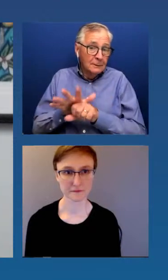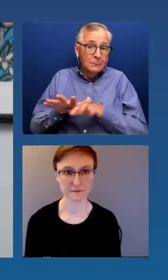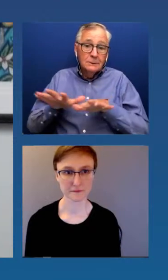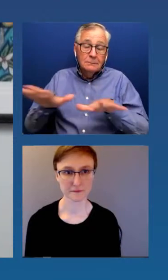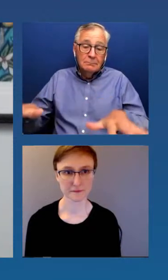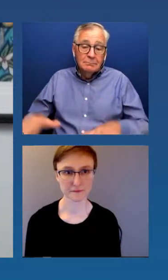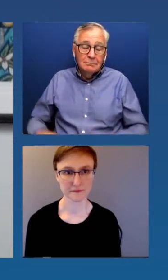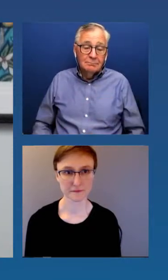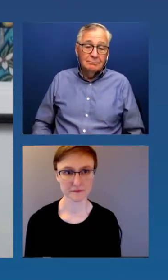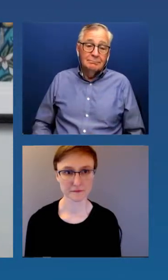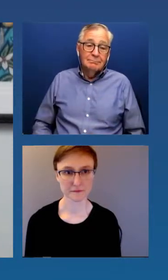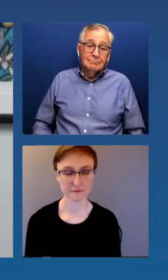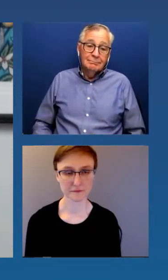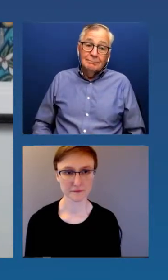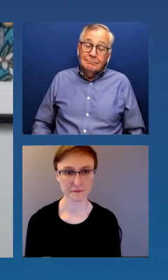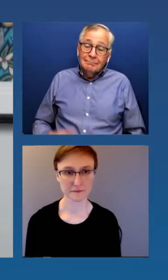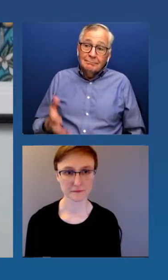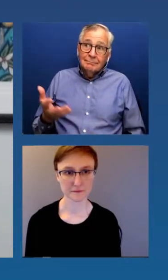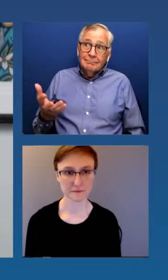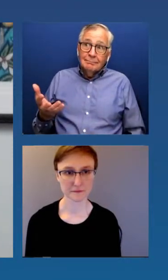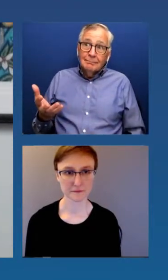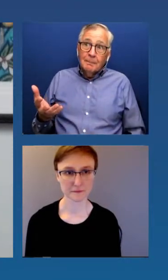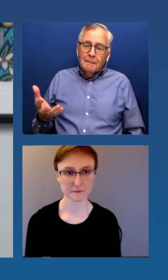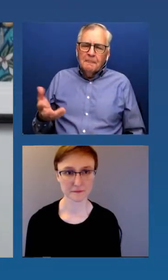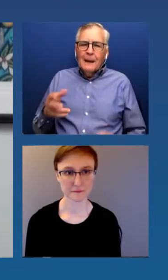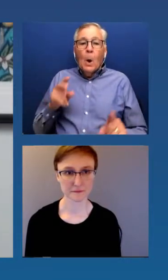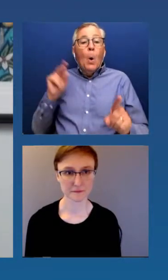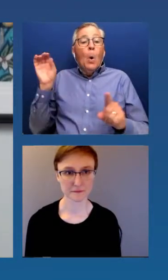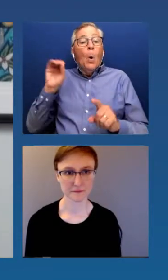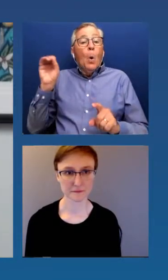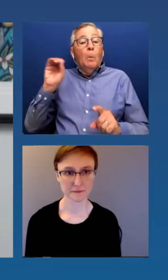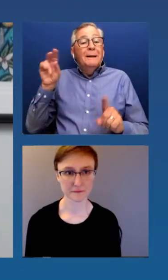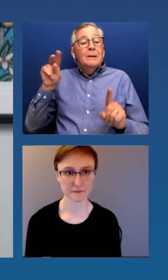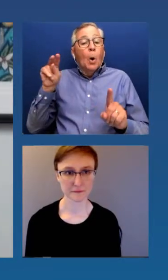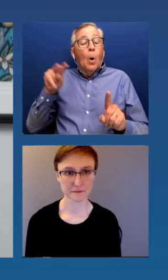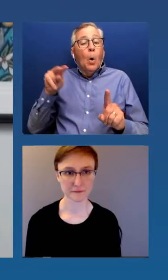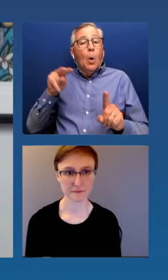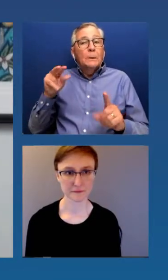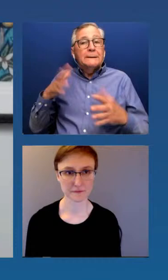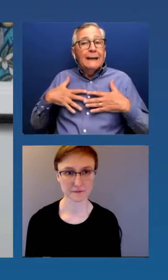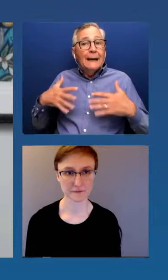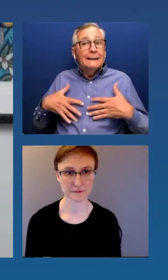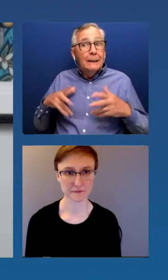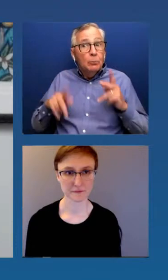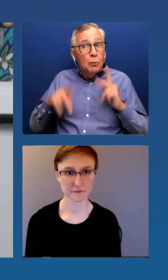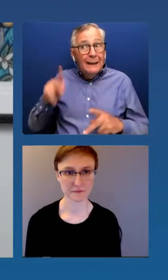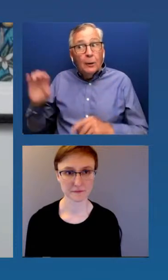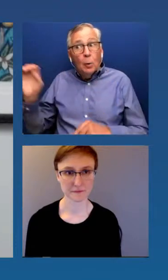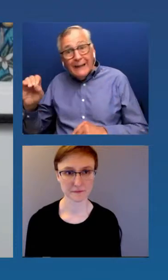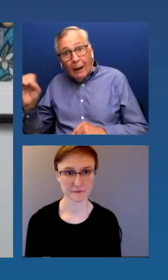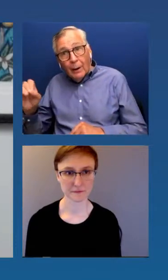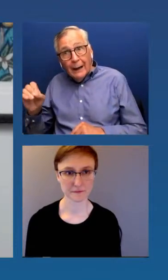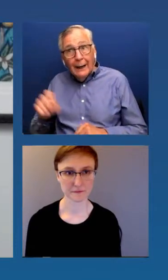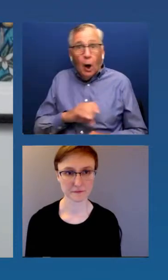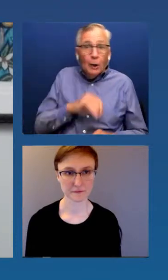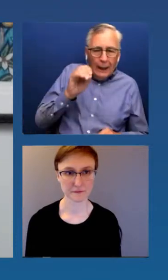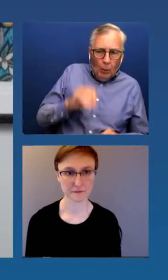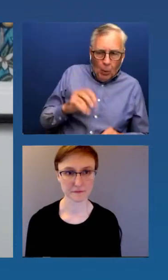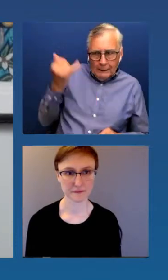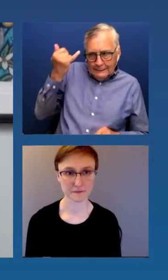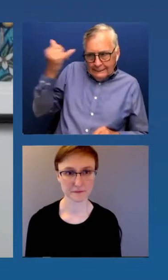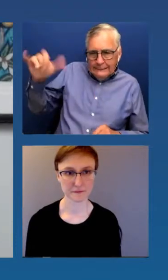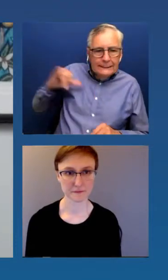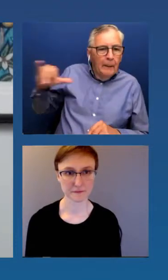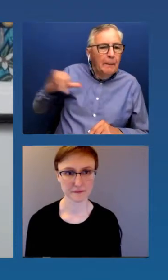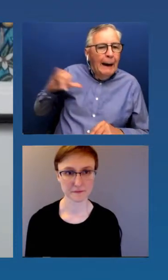Et la vie de santé publique d'Outaouais et santé publique Ottawa aussi reste la même à